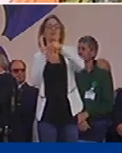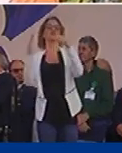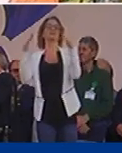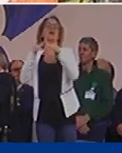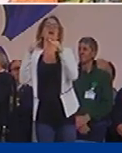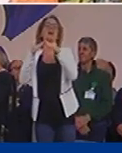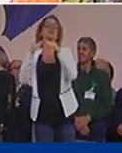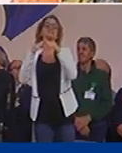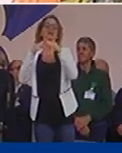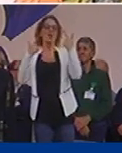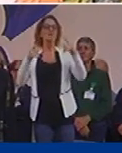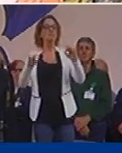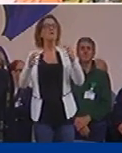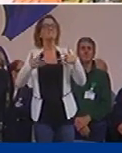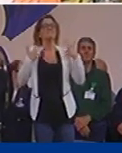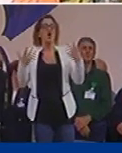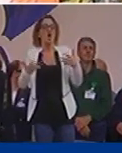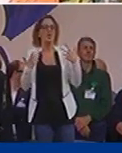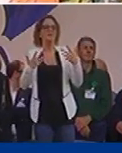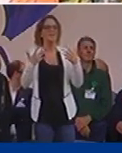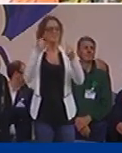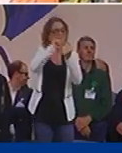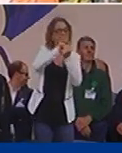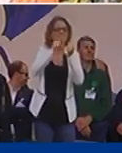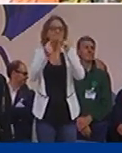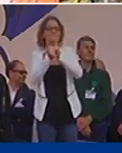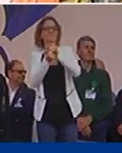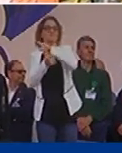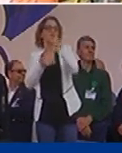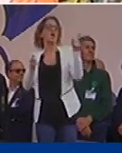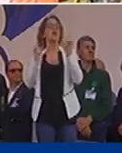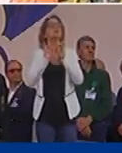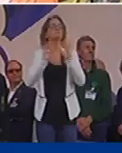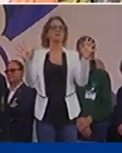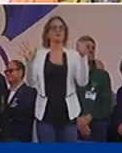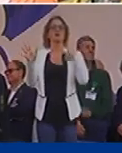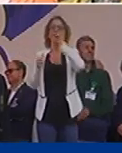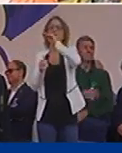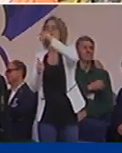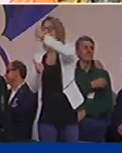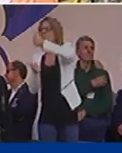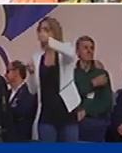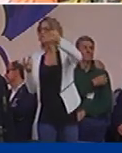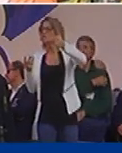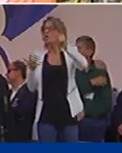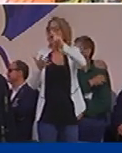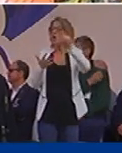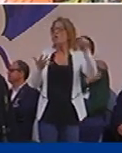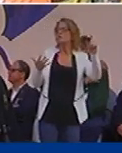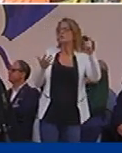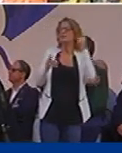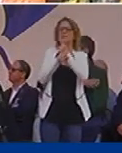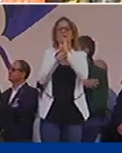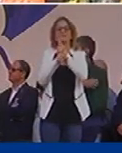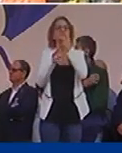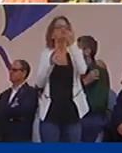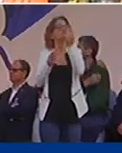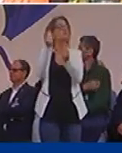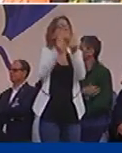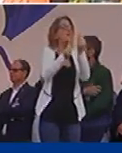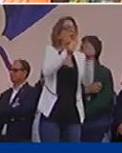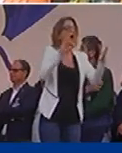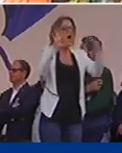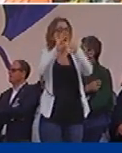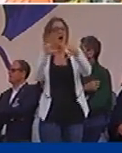con la voglia di combattere per la sua libertà. Chiedo a ciascuno di questi comuni di gemellarsi con altri